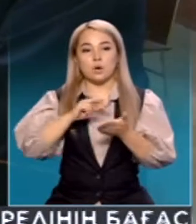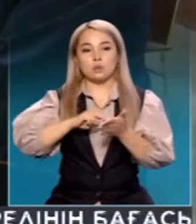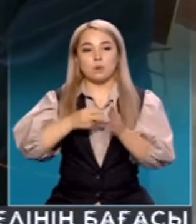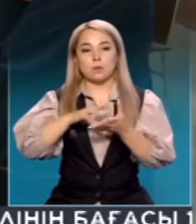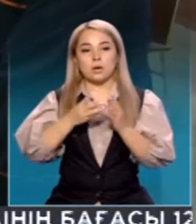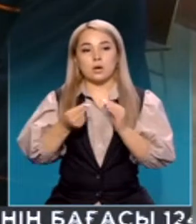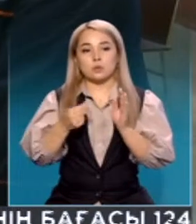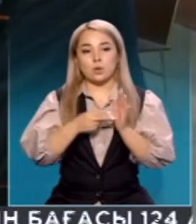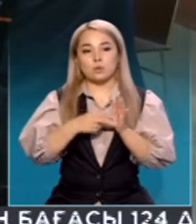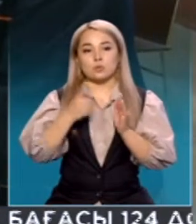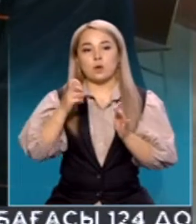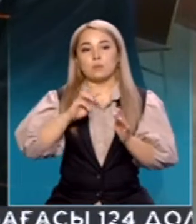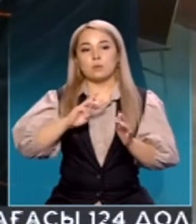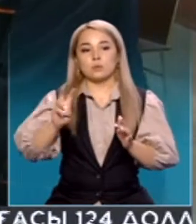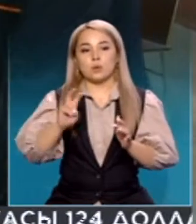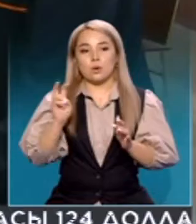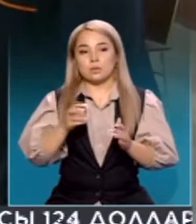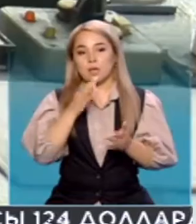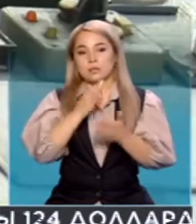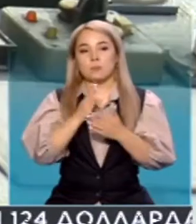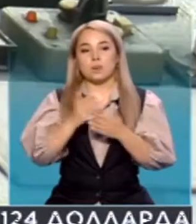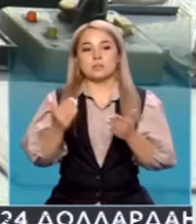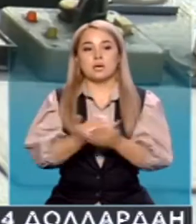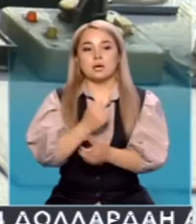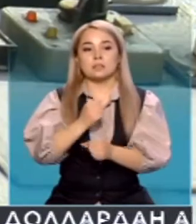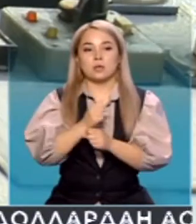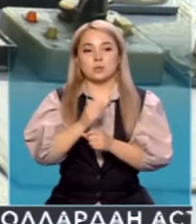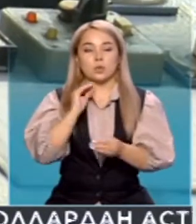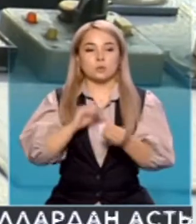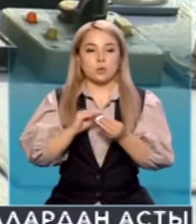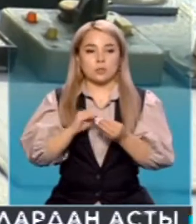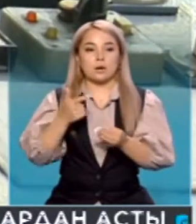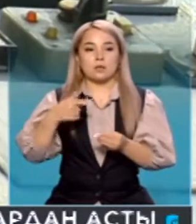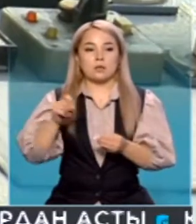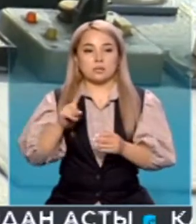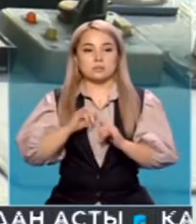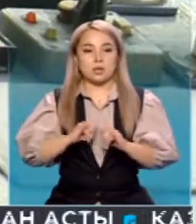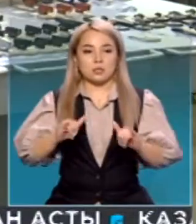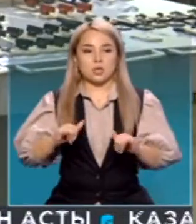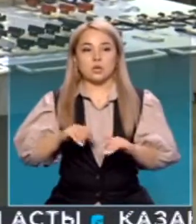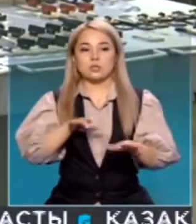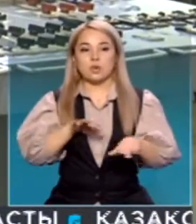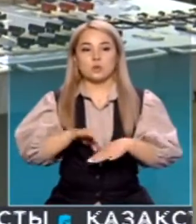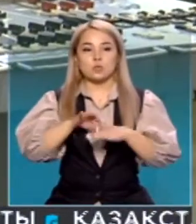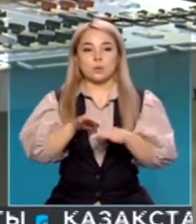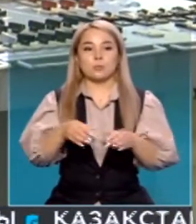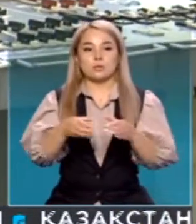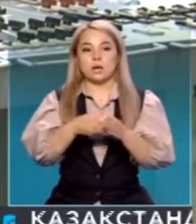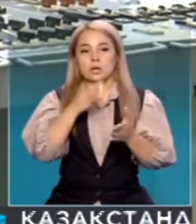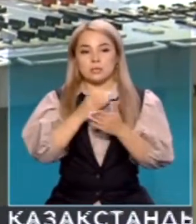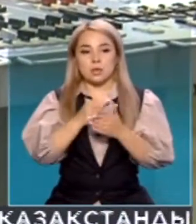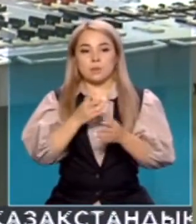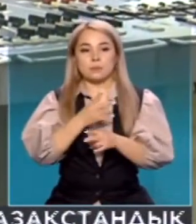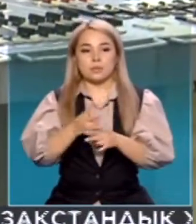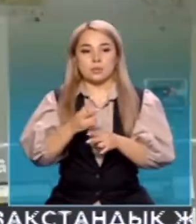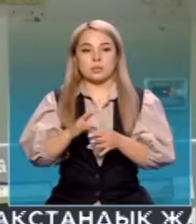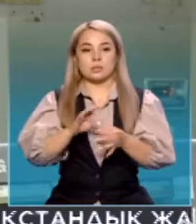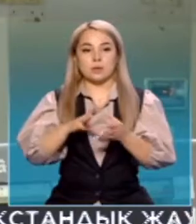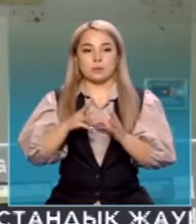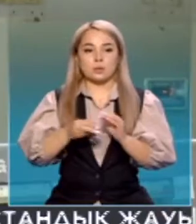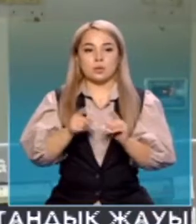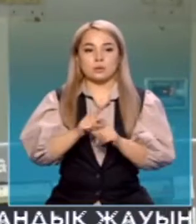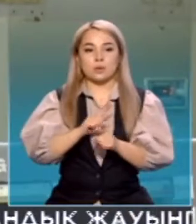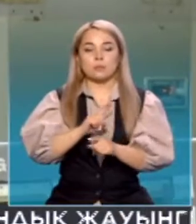құны 100 миллион доллардан астам, жаңартылатын энергияның тұрақсыз және газ тарату ісі шектеулі болған жағдайда залалсыз атом